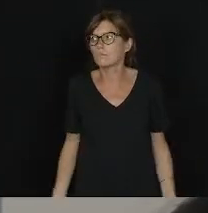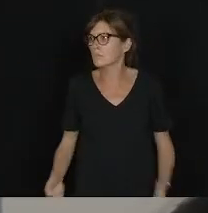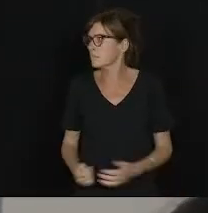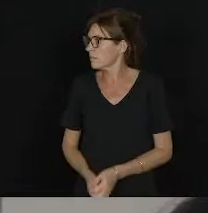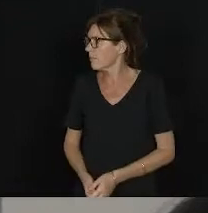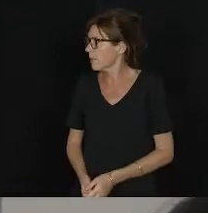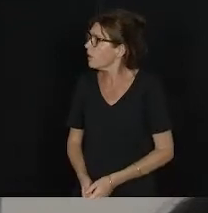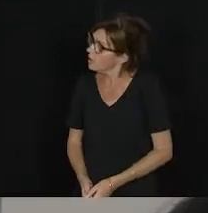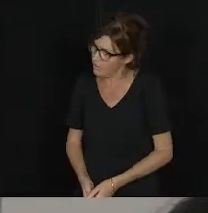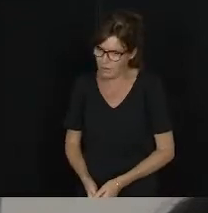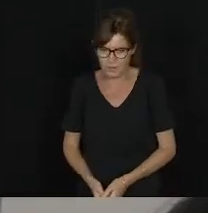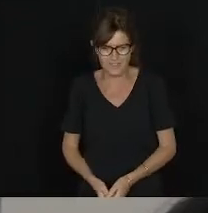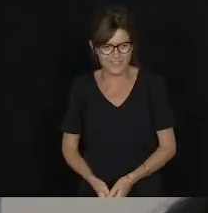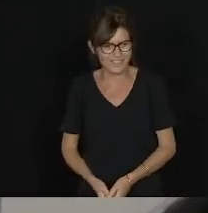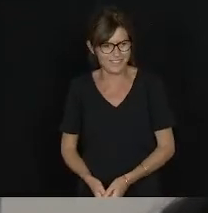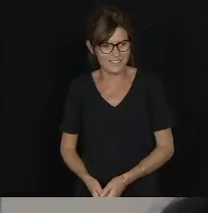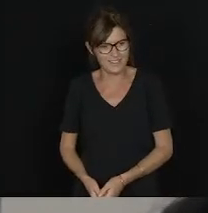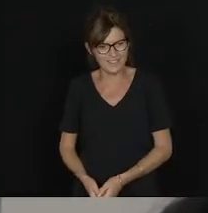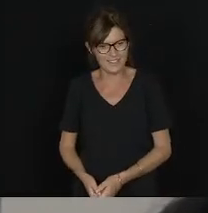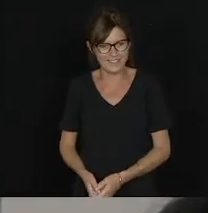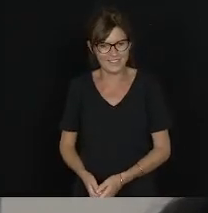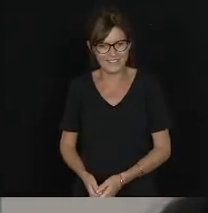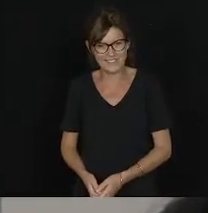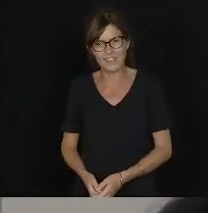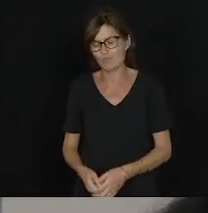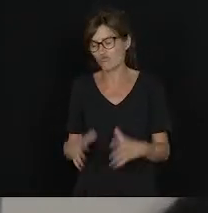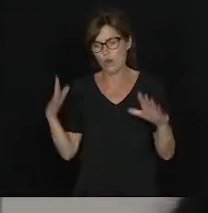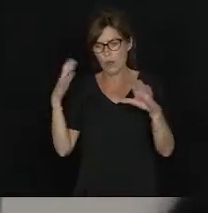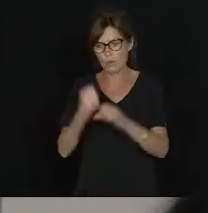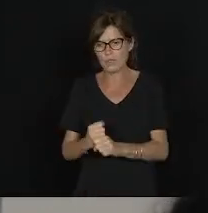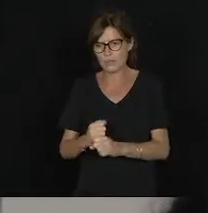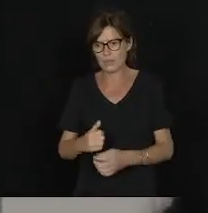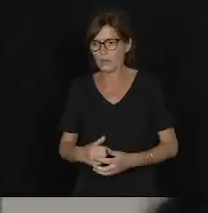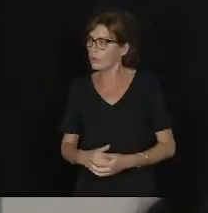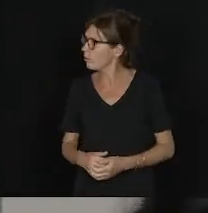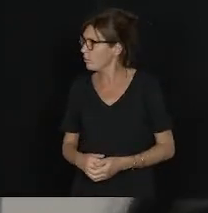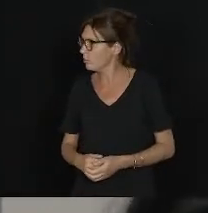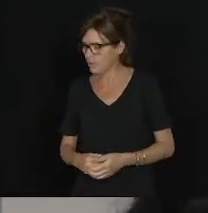mais je peux pas à la fois... enfin bref, j'y arriverai pas.